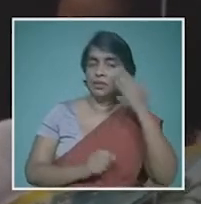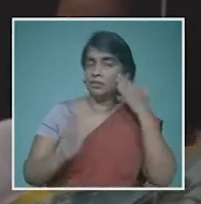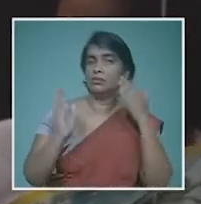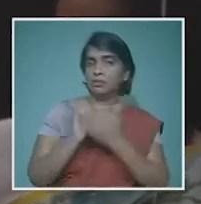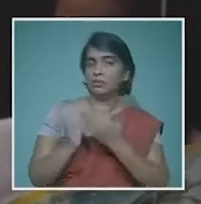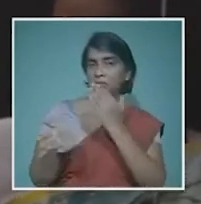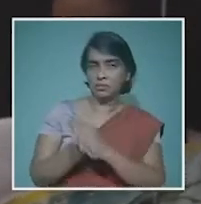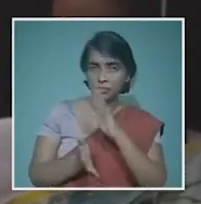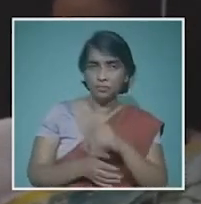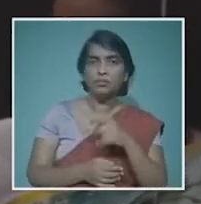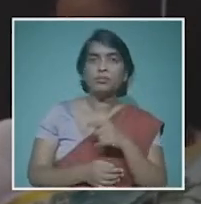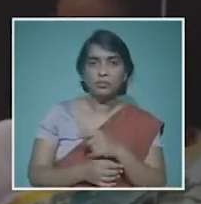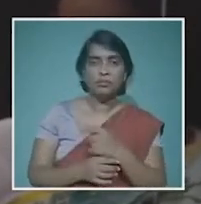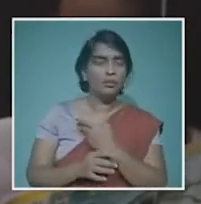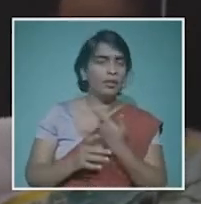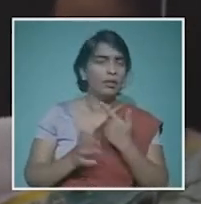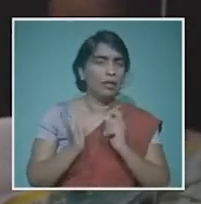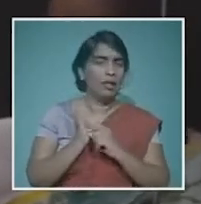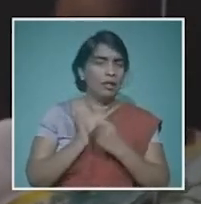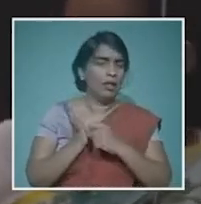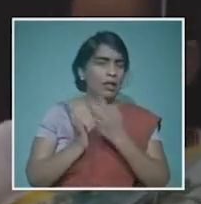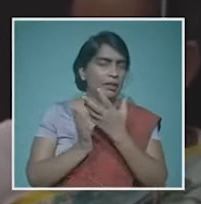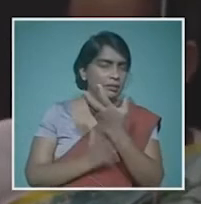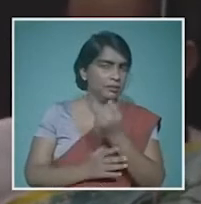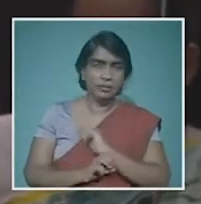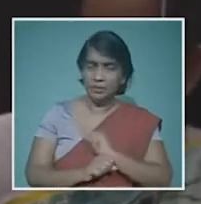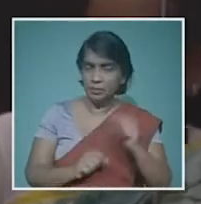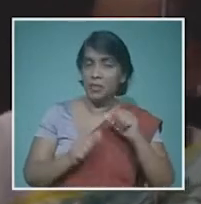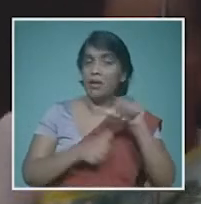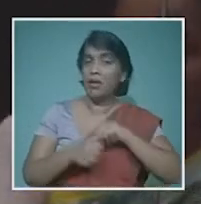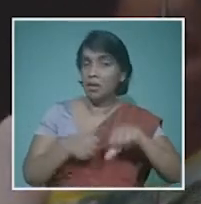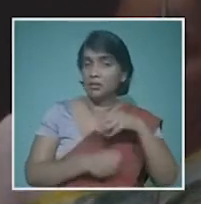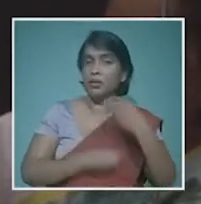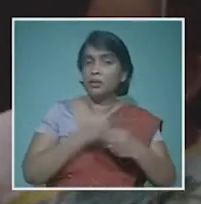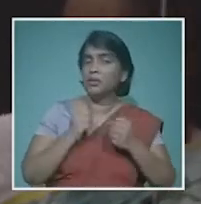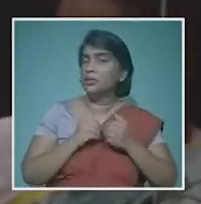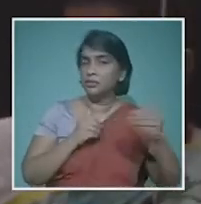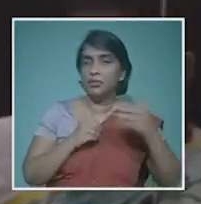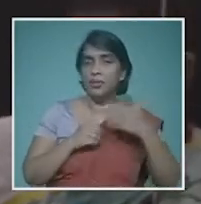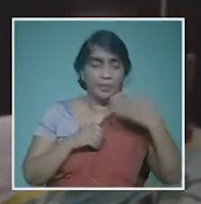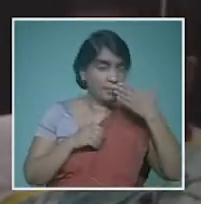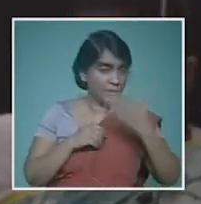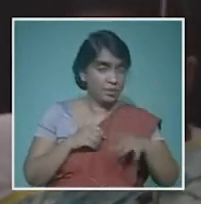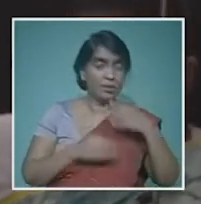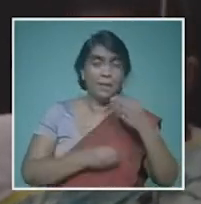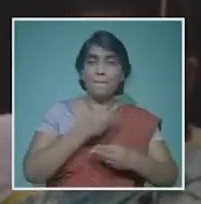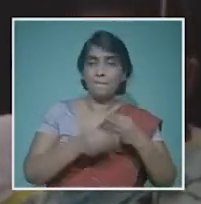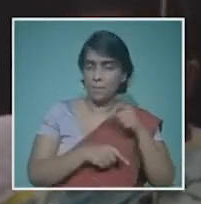සැලකිල්ලක් ගත යුතුයි. මොනටෝරියම් ලබා නොගන්නා ආයතන එම ව්‍යාපාර කරගෙන යෑමේ හැකියාව ඇති ව්‍යාපාර